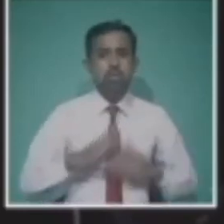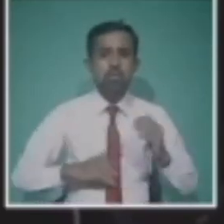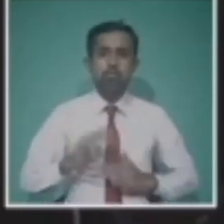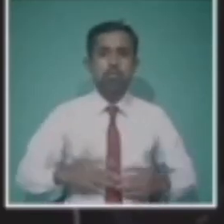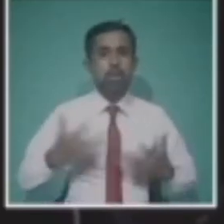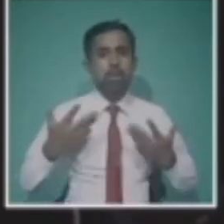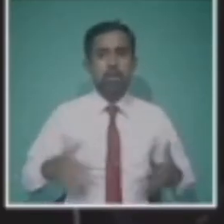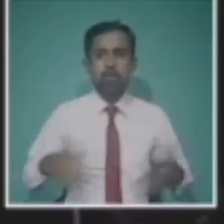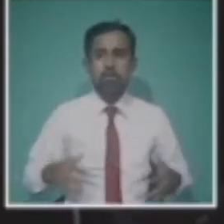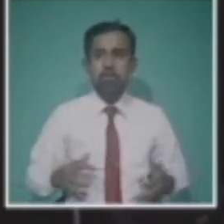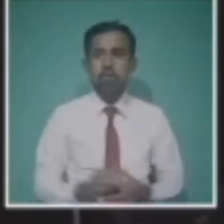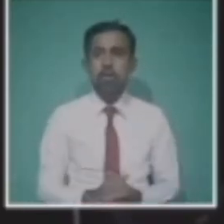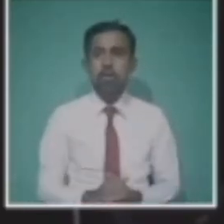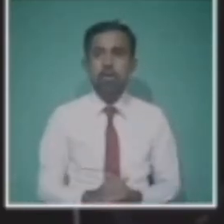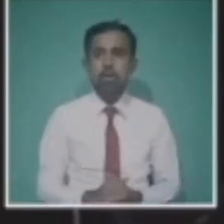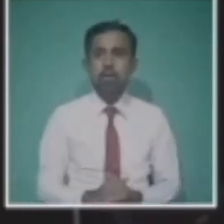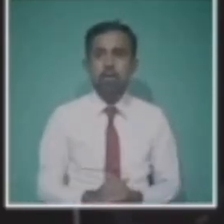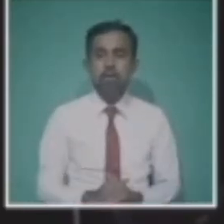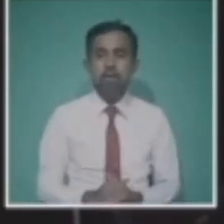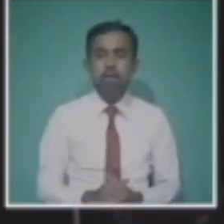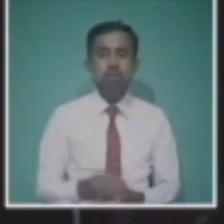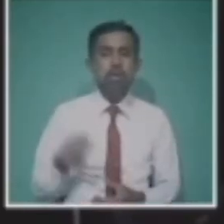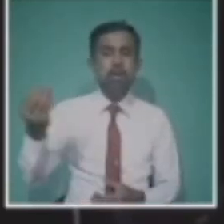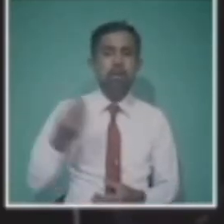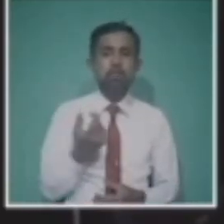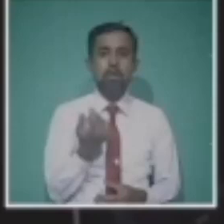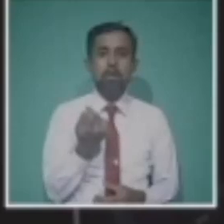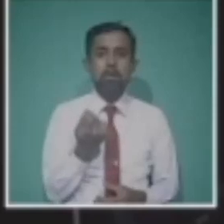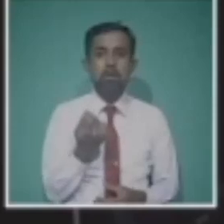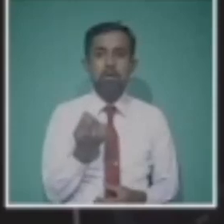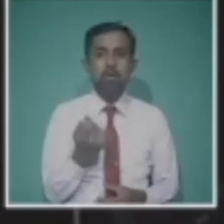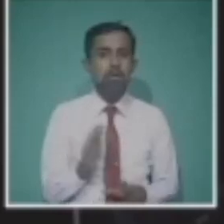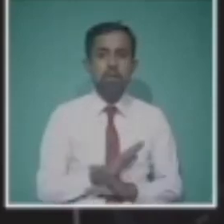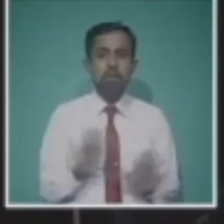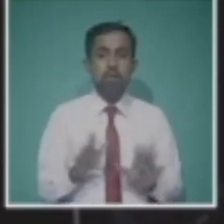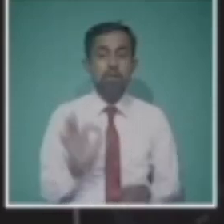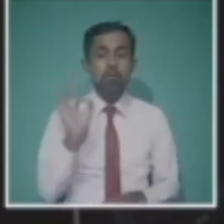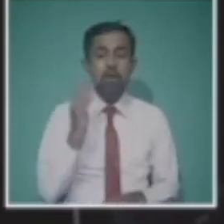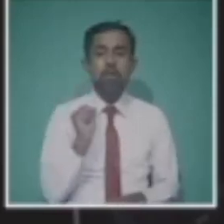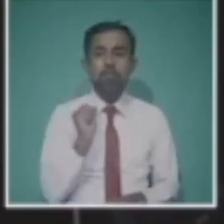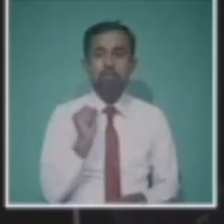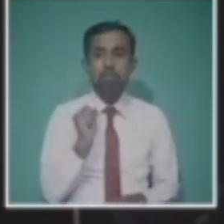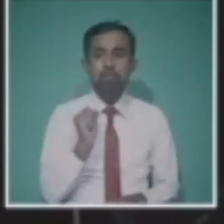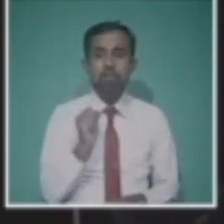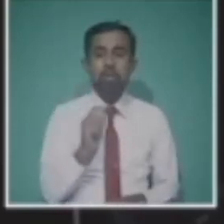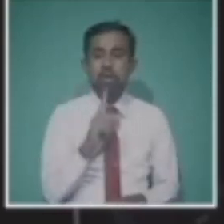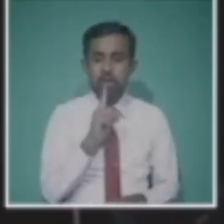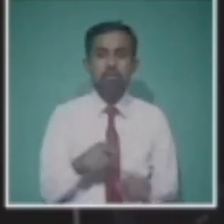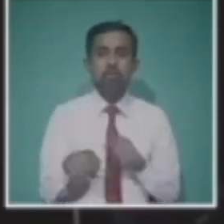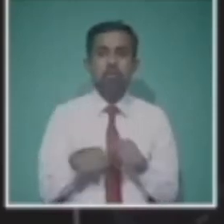කරලා ඉවරයි. ඉතින් එහෙනම් මේ ලැබෙන මුදලේ නෙමෙයි මේකේ වටිනාකම තියෙන්නේ. කිව්වා